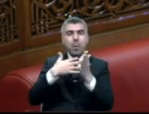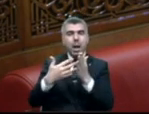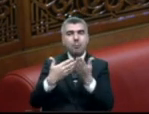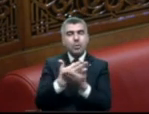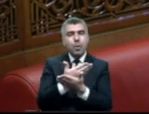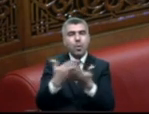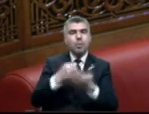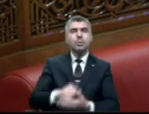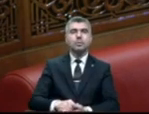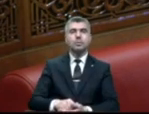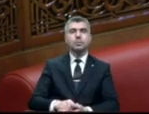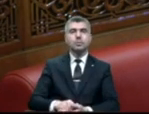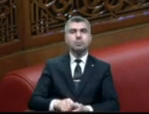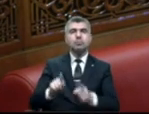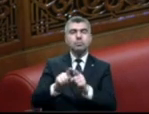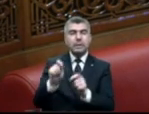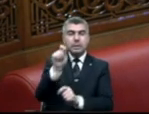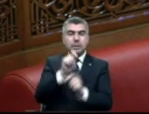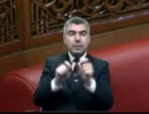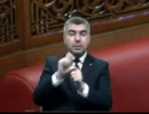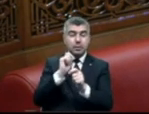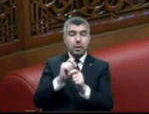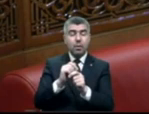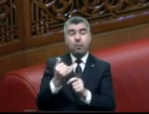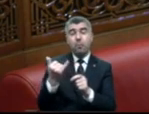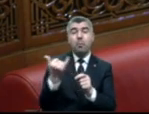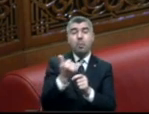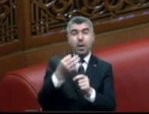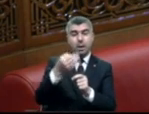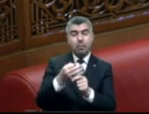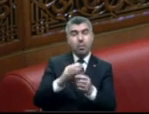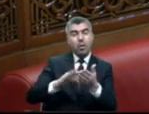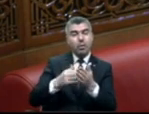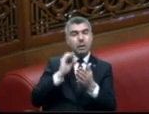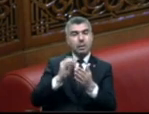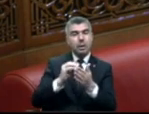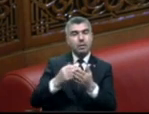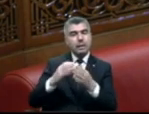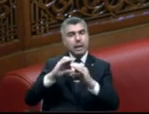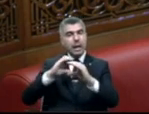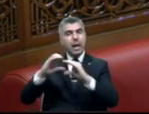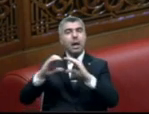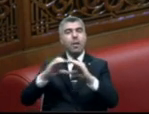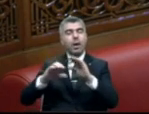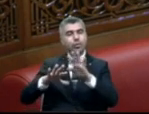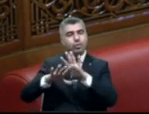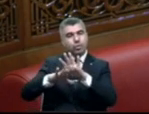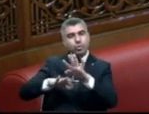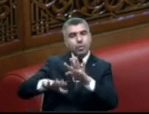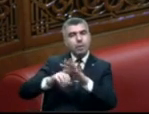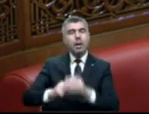بالمفاوضة الجماعية. وقد حرصنا منذ تحملنا هذه المسؤولية على إرساء قواعد مؤسسة للحوار الاجتماعي،